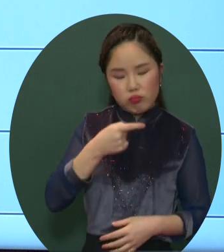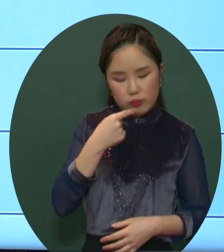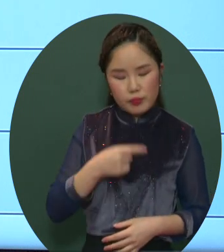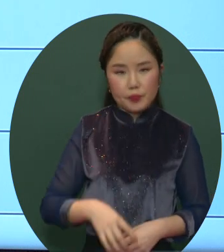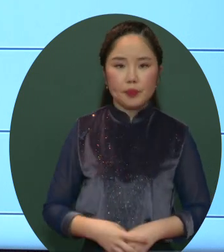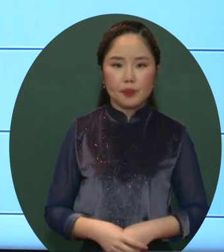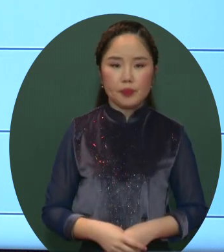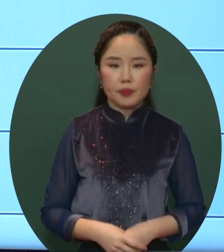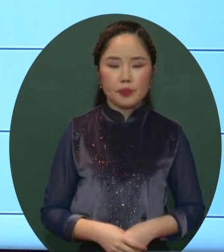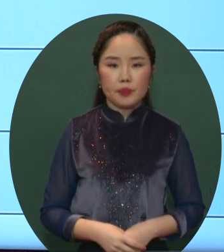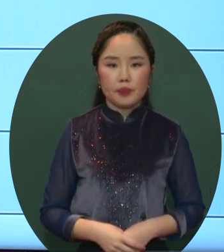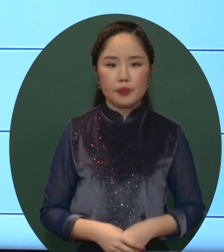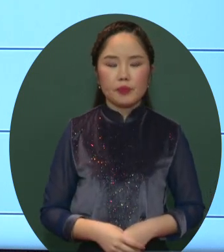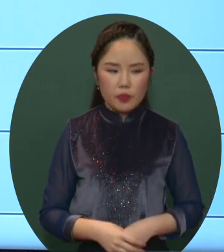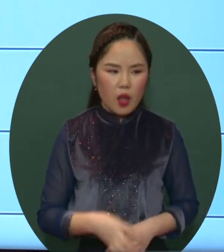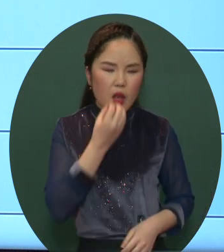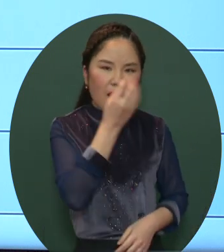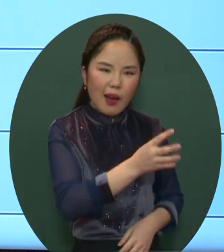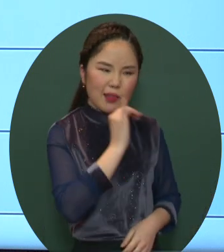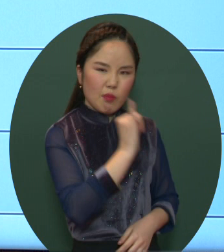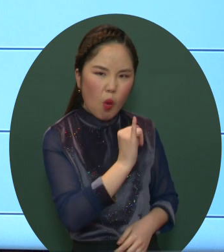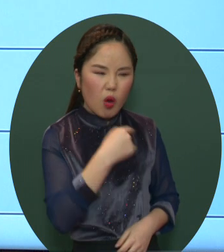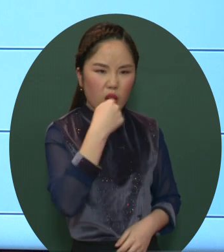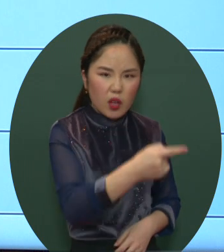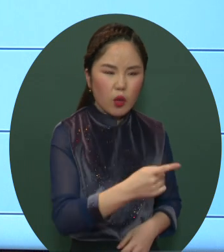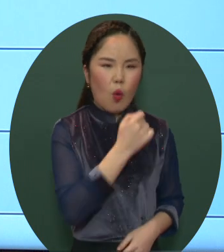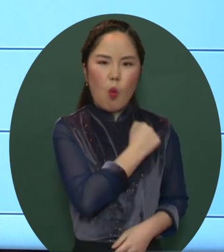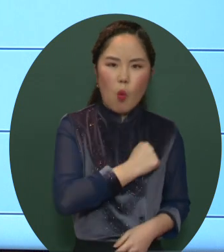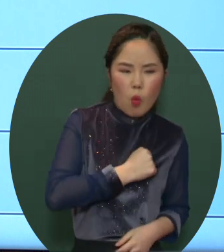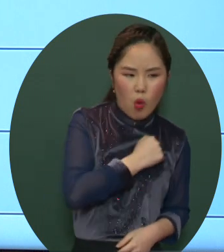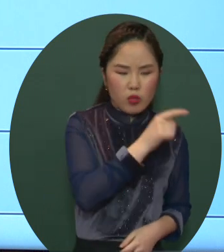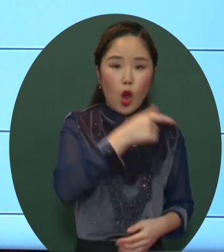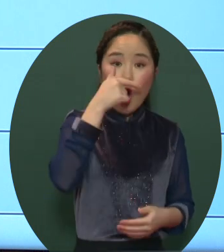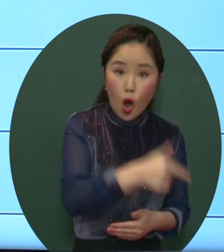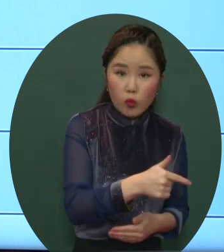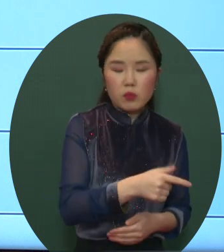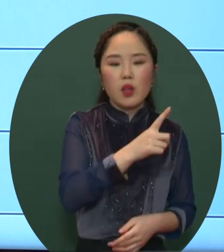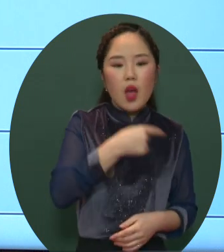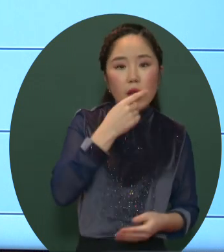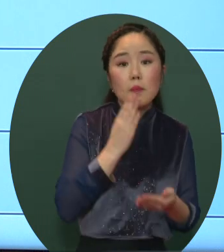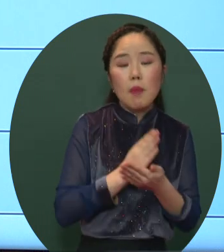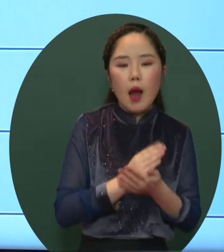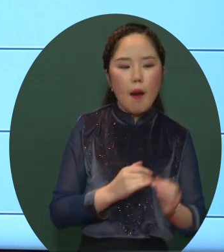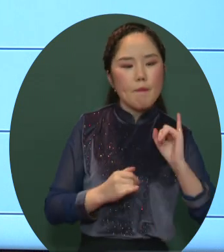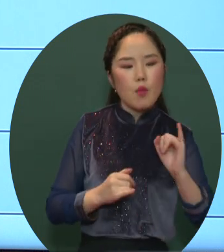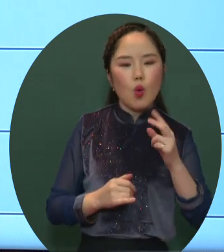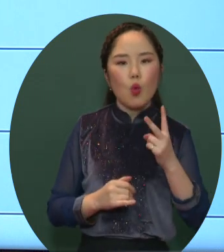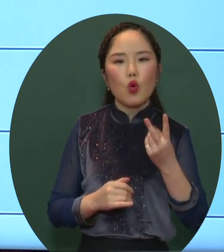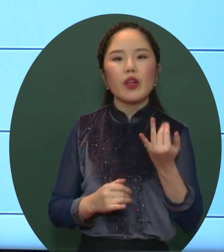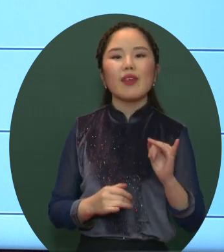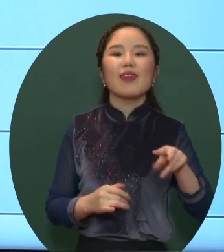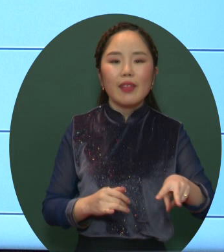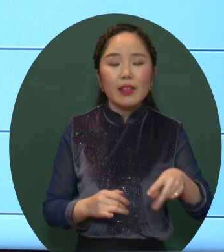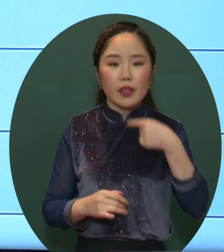ярьдаг. Хүнийг уурлуулдаг, гомдоодог үг хэлснээр хилээр үйлдэх муу үйлийг үйлдэж байна